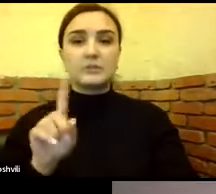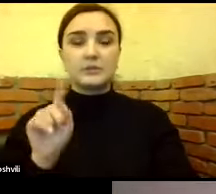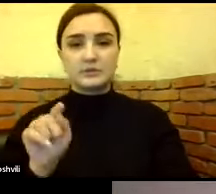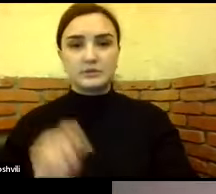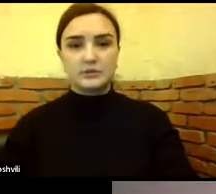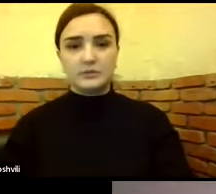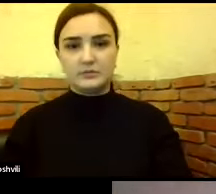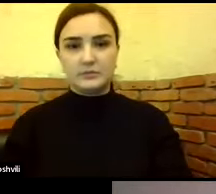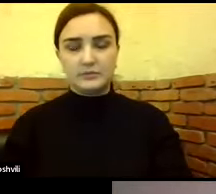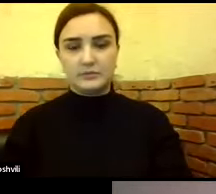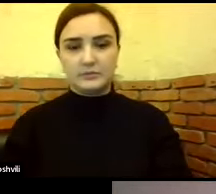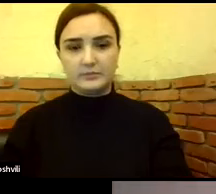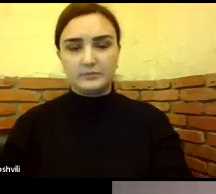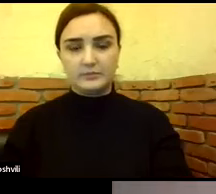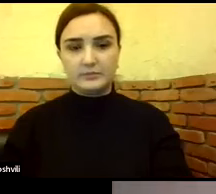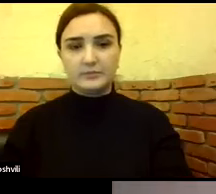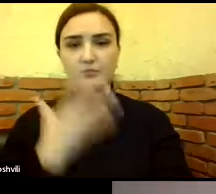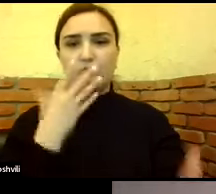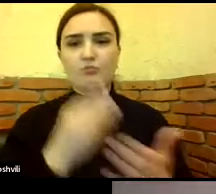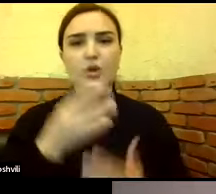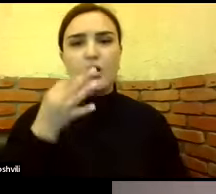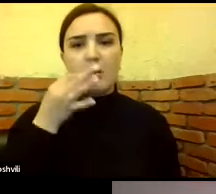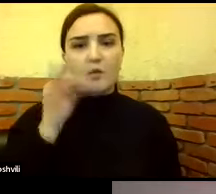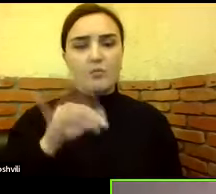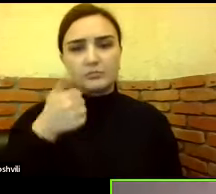ეგ იგრძენი მაგალითად ვინმესგან?